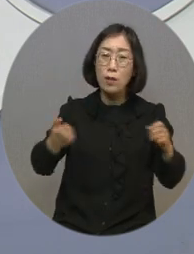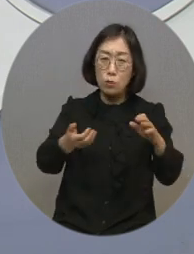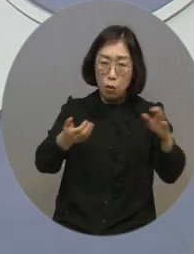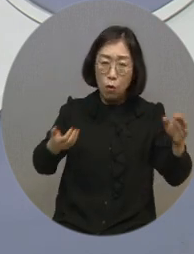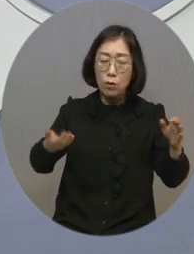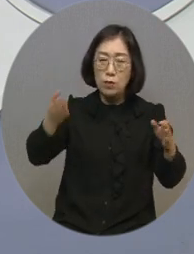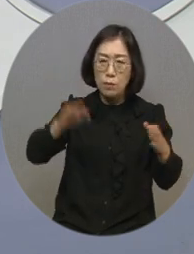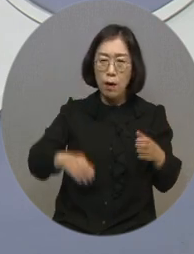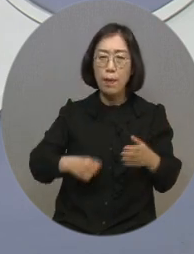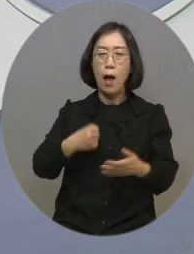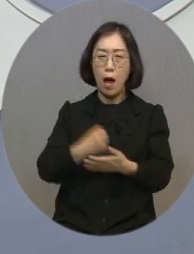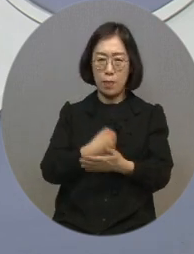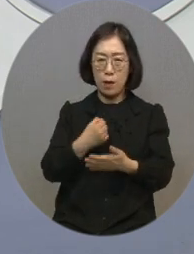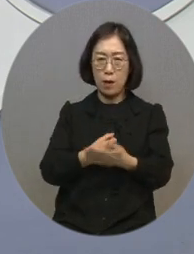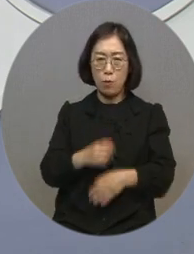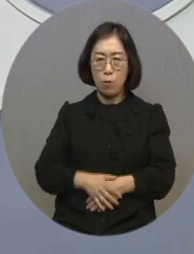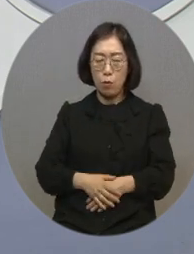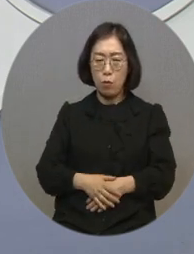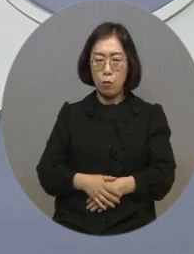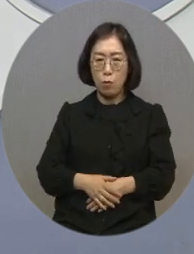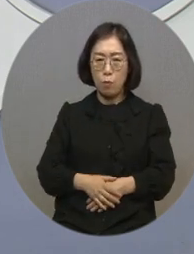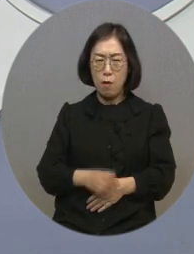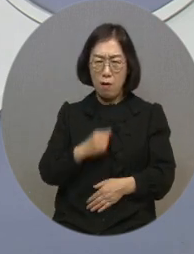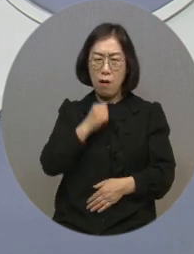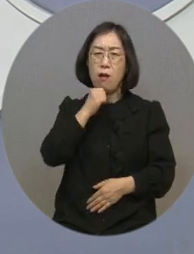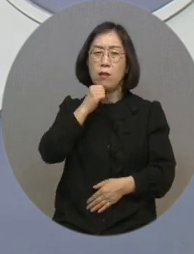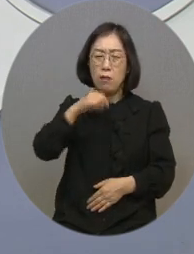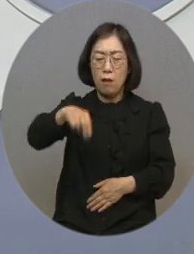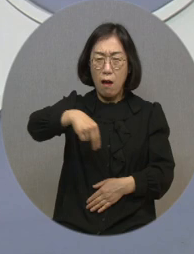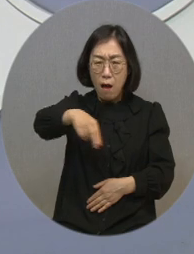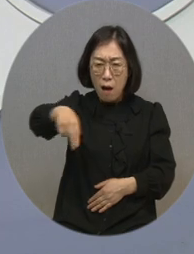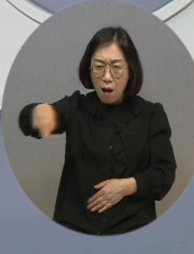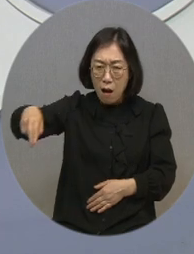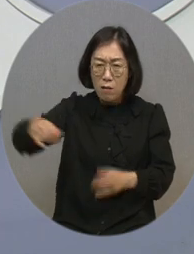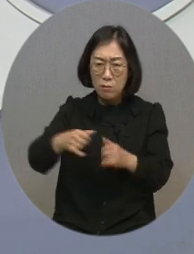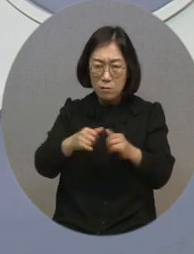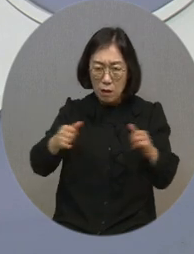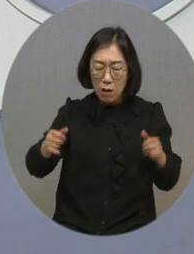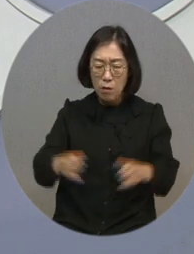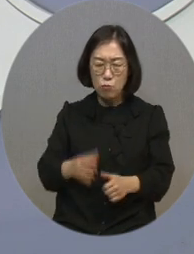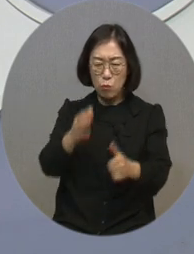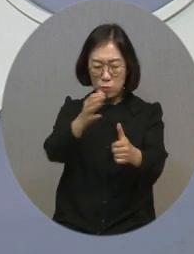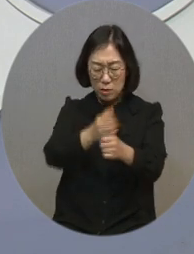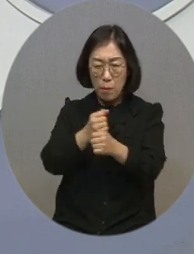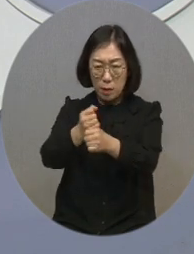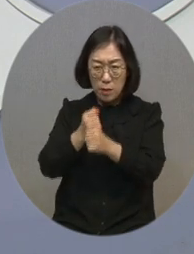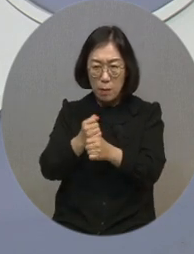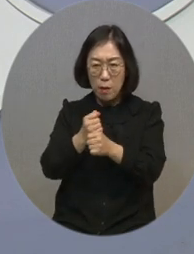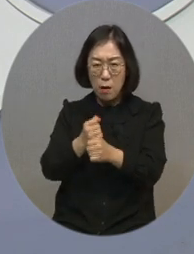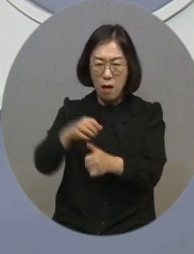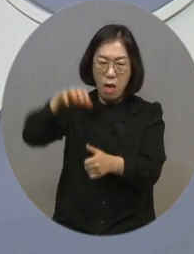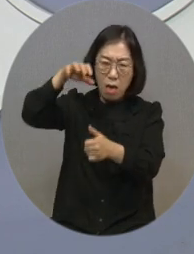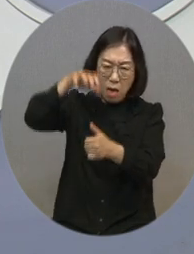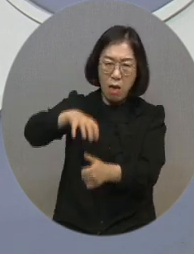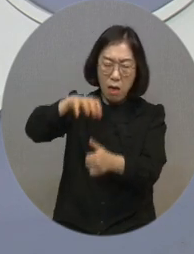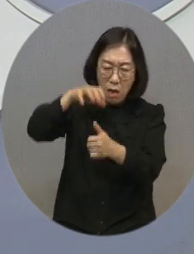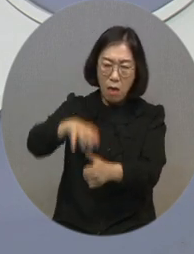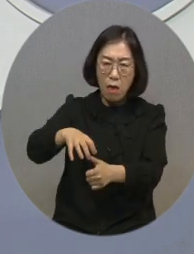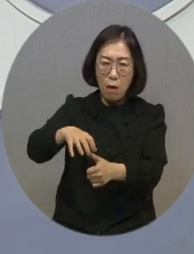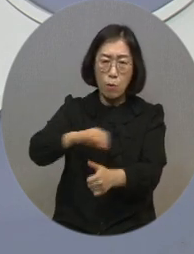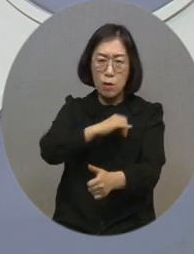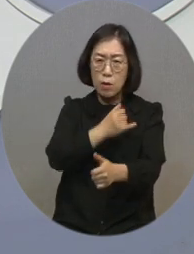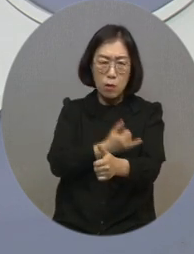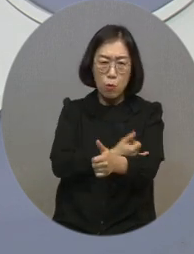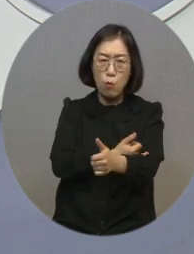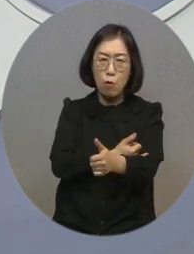이제 그 불황자라는 이름으로 사람들을 이제 그 수용소에 감금해서 인권을